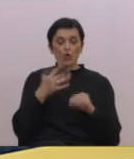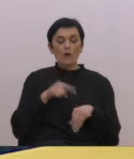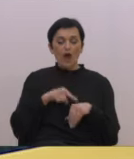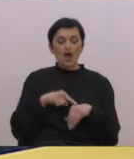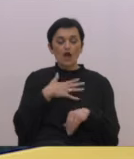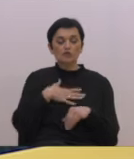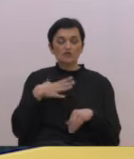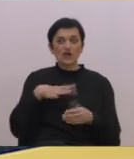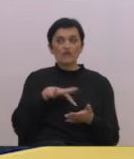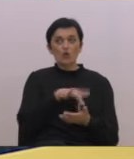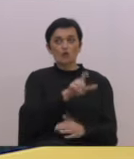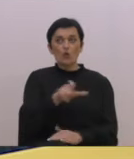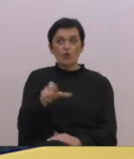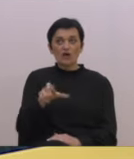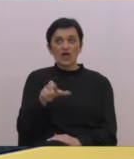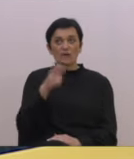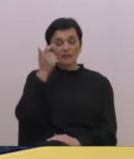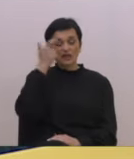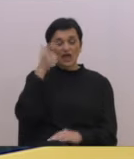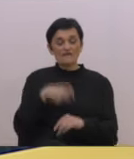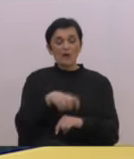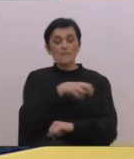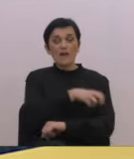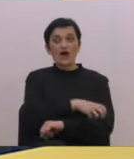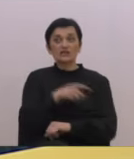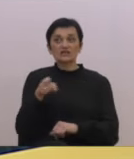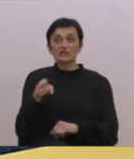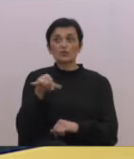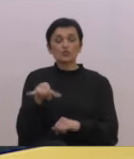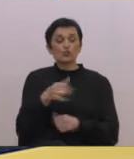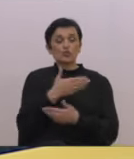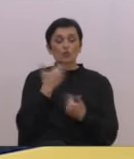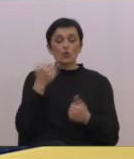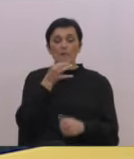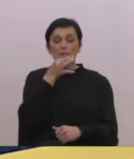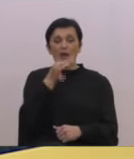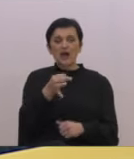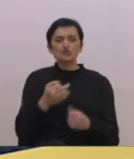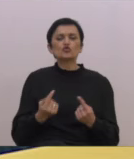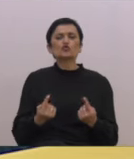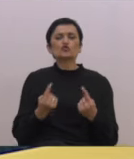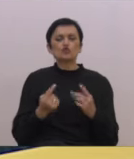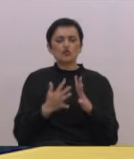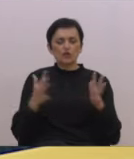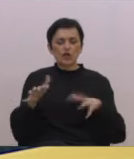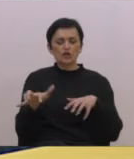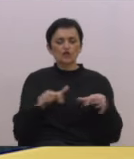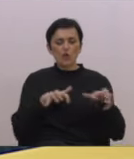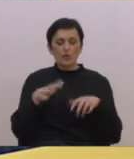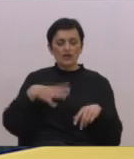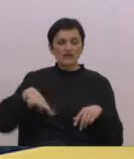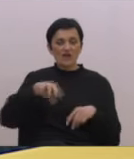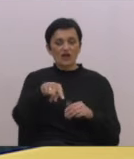საქართველოს მოქალაქეებს. ივანიშვილის პარტიას არ აქვს პასუხი ტოტალურ კორუფციაზე, რომელიც ამ ქვეყანაში